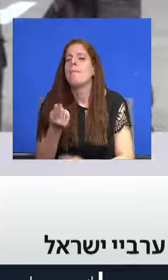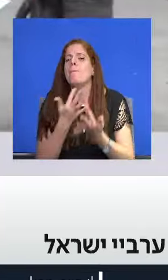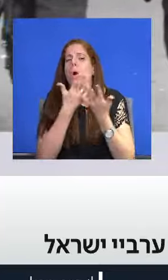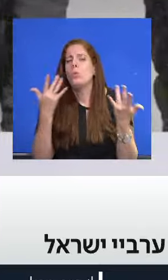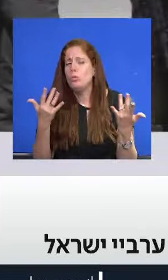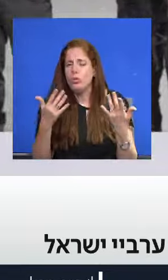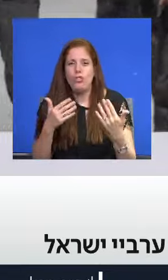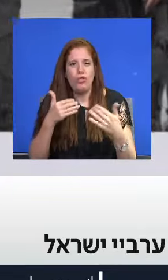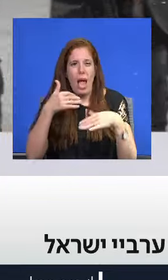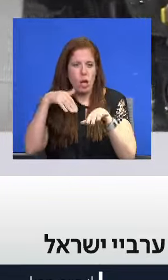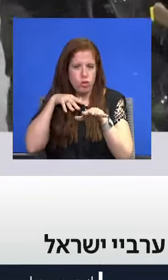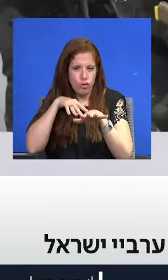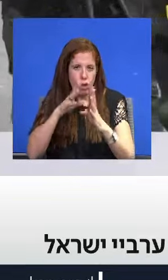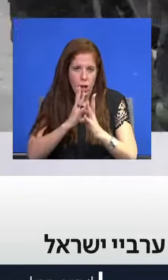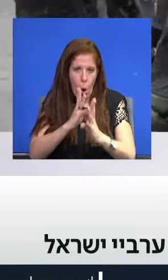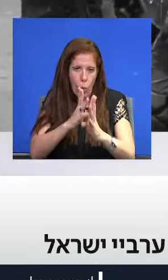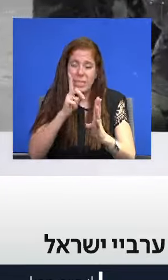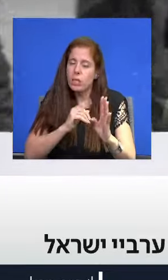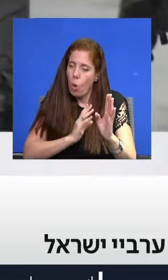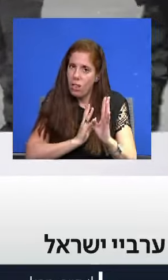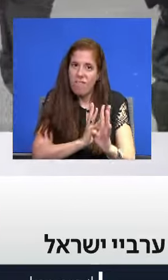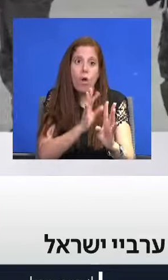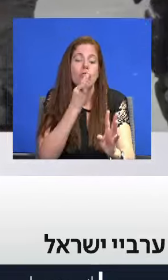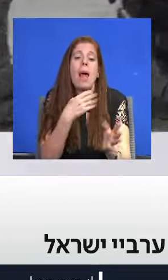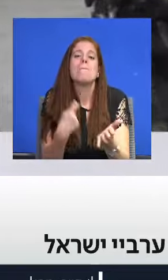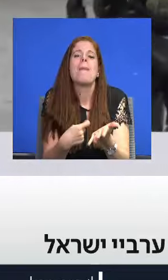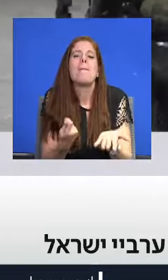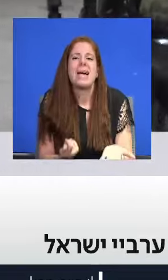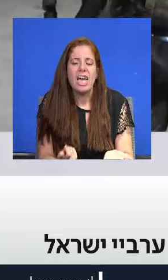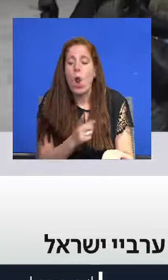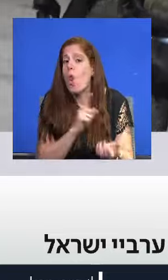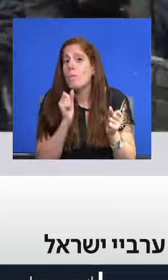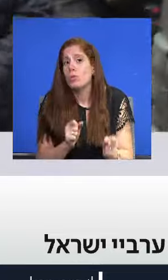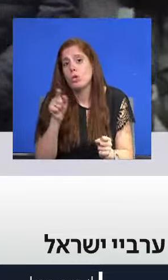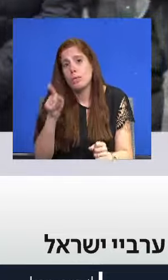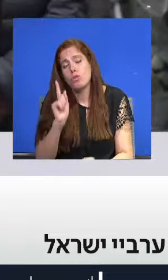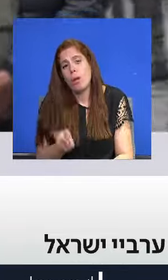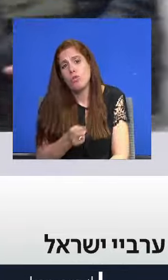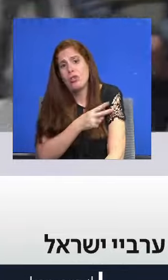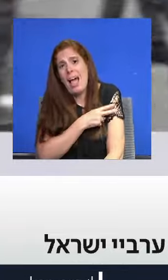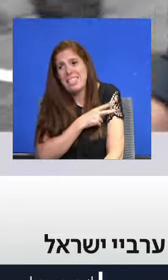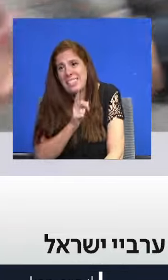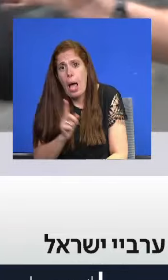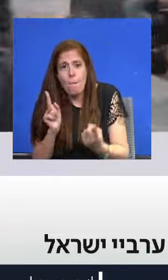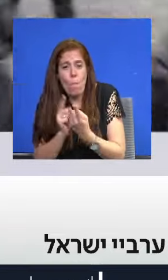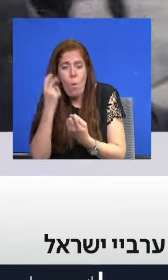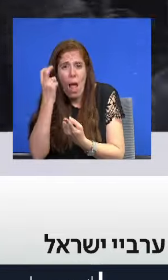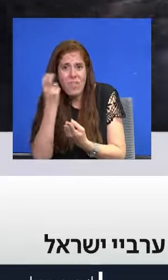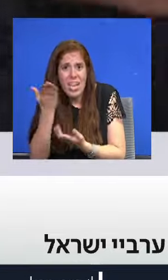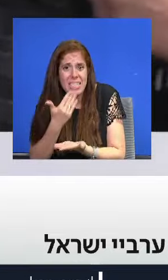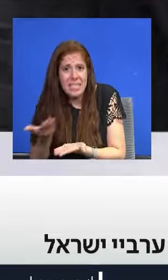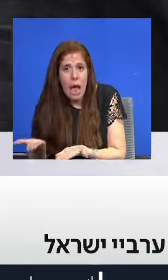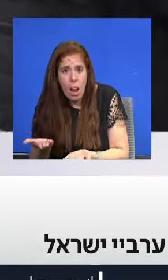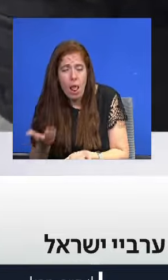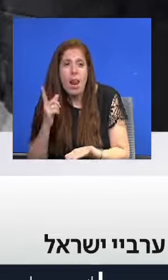צריכות לעבור, השאלה מה המחיר, לא בטוח שזה מה שמשטרת ישראל צריכה עכשיו מול ערביי ישראל, אומרים לקצינים בכירים, למה צריך לדרוך